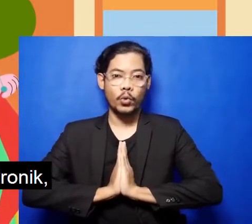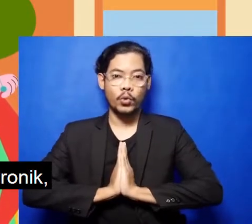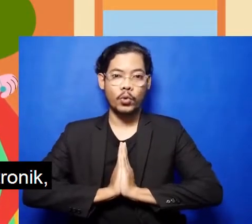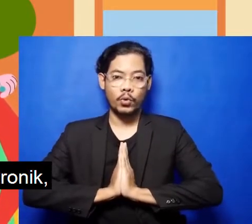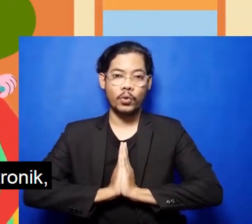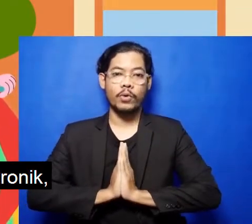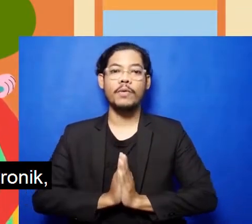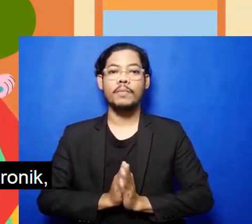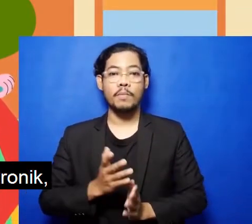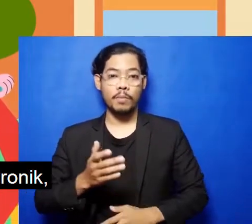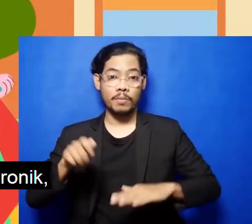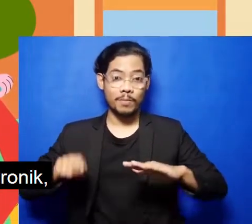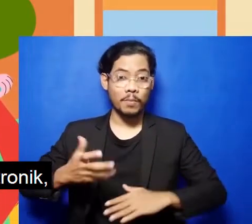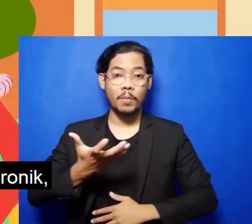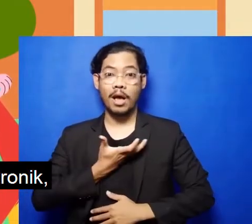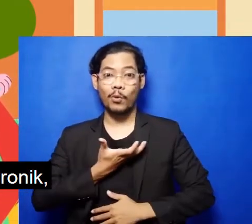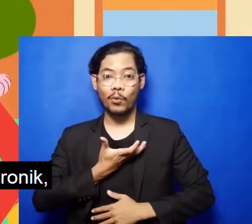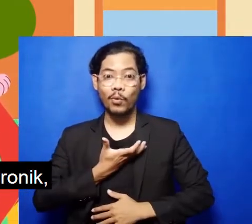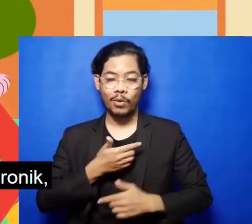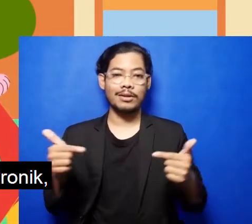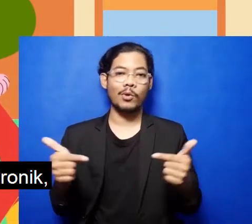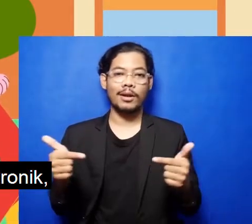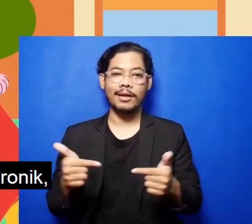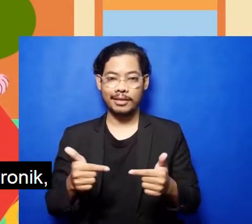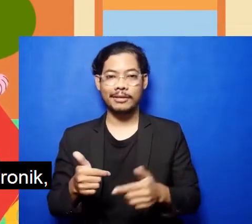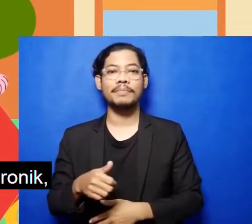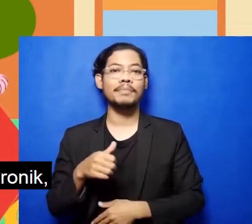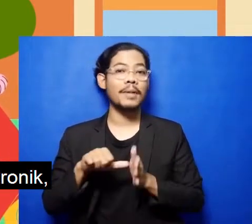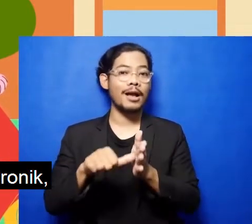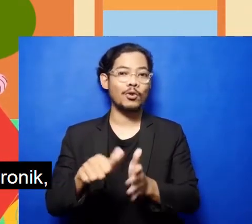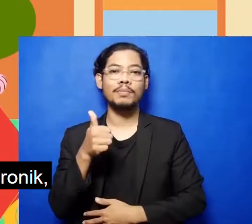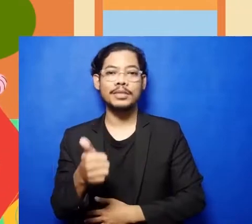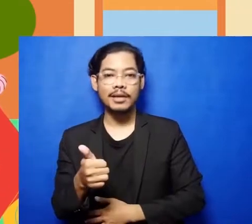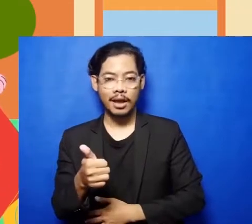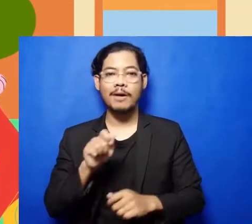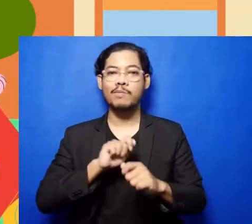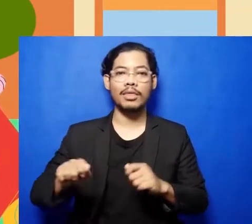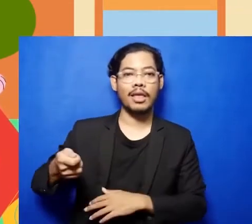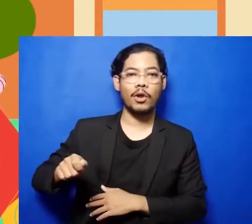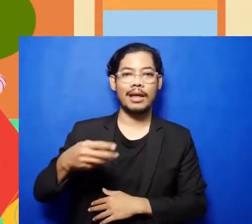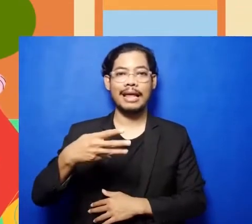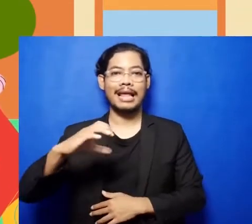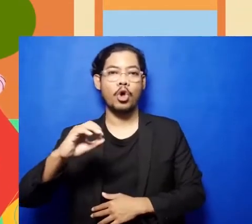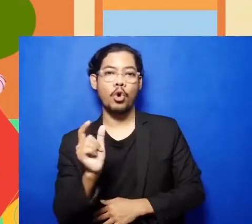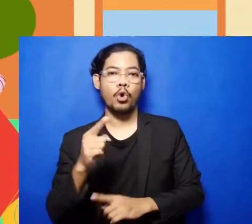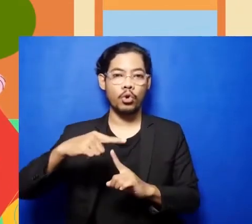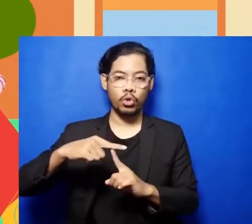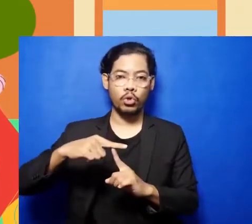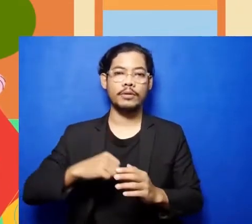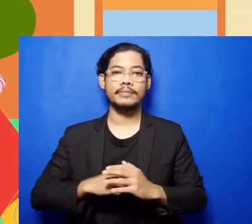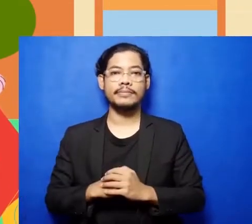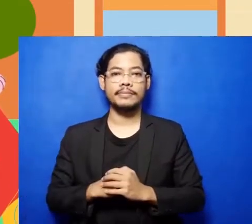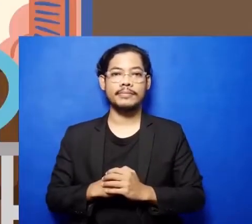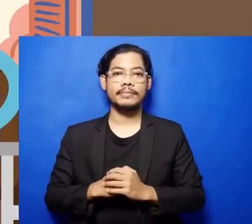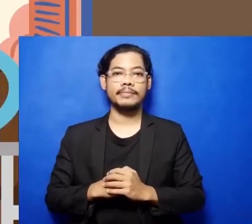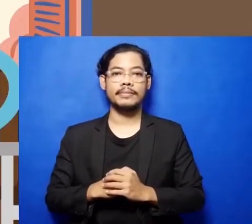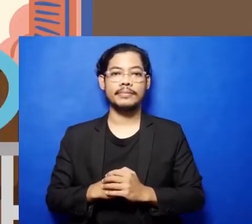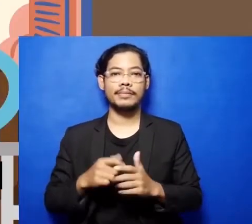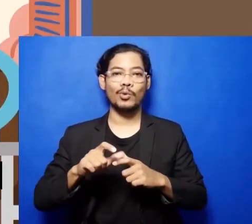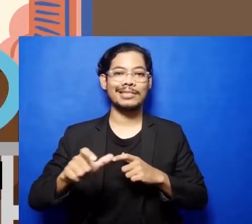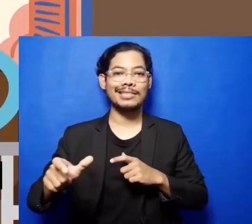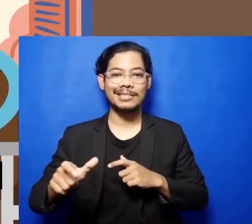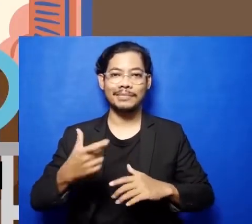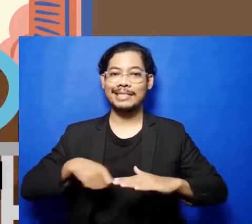Manabi tergugat otabe termohon sarocuk beracara secara elektronik, satrosa bekal ebento akebei akun